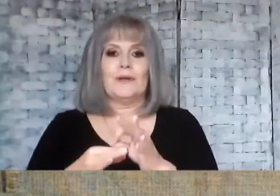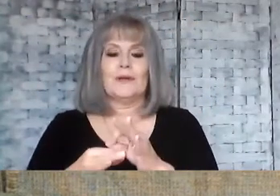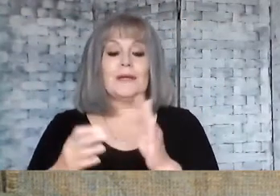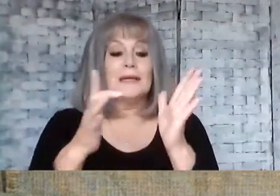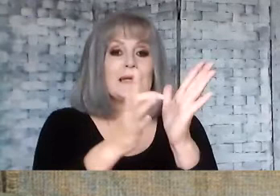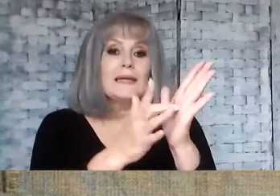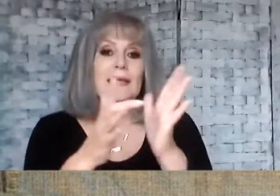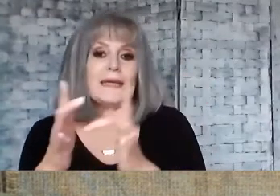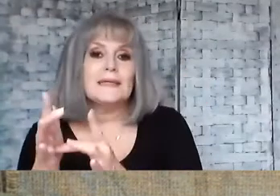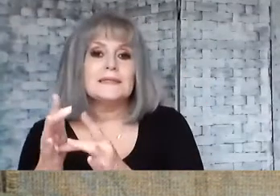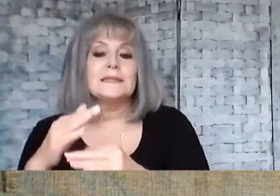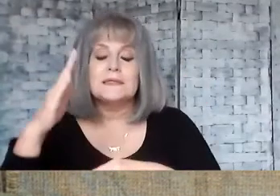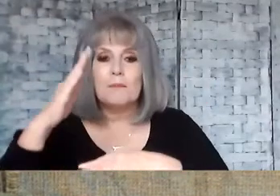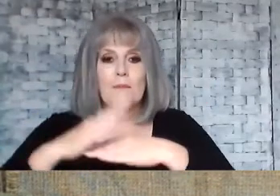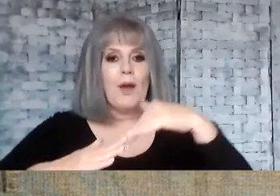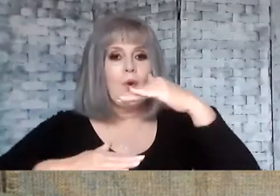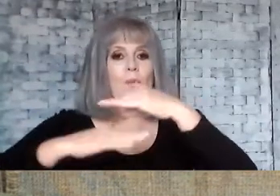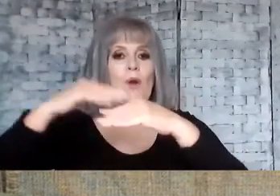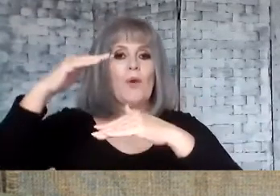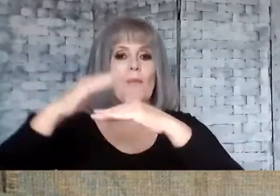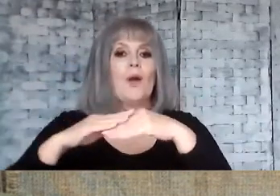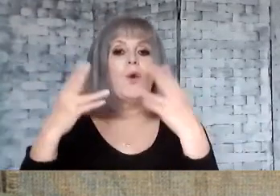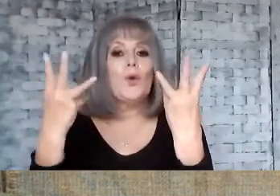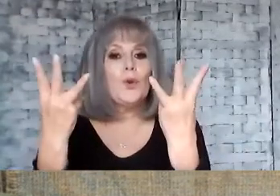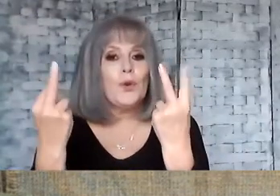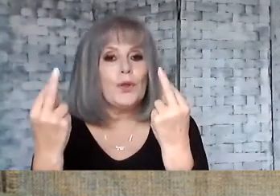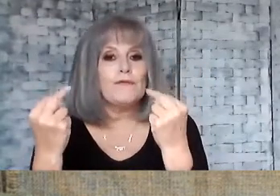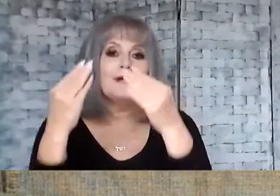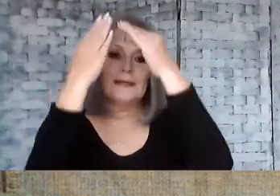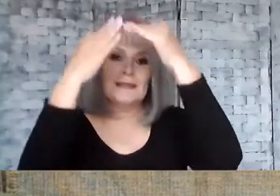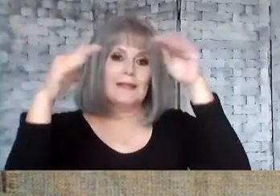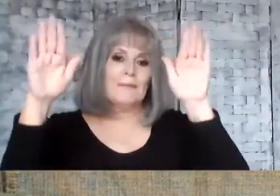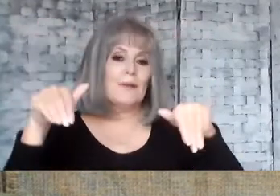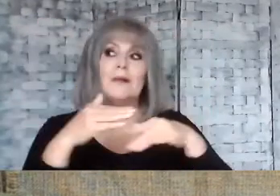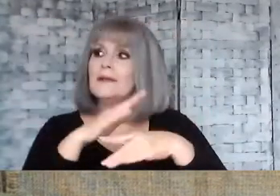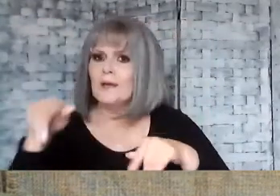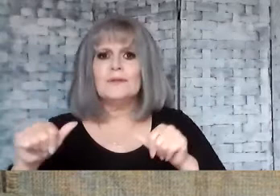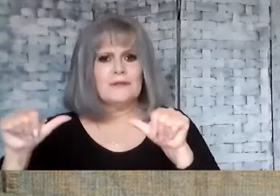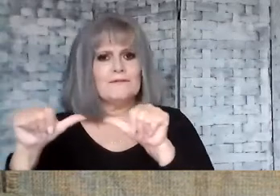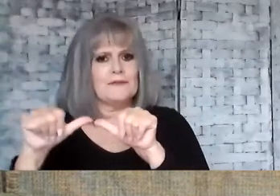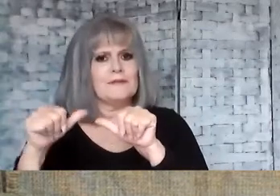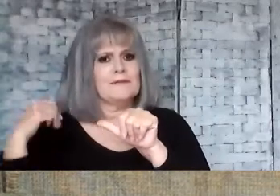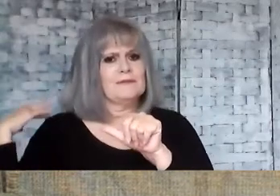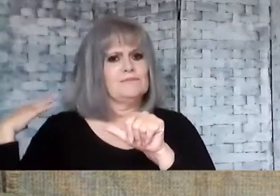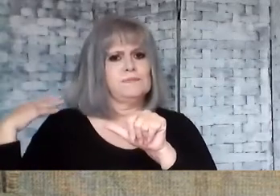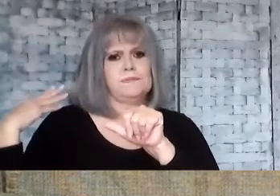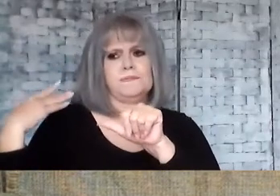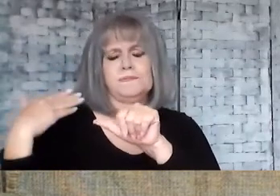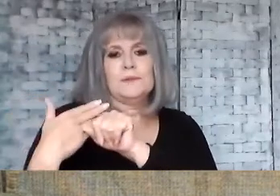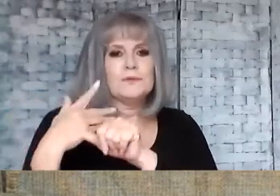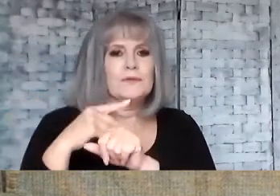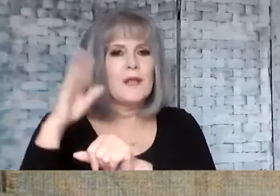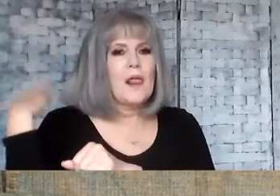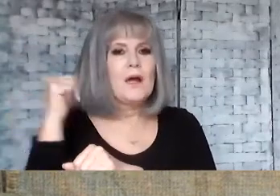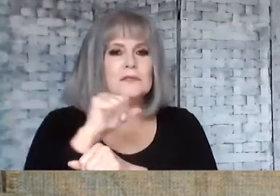besig om 'n nuwe tempel te bou en dit is hierdie familie. En vriende, dit pas by wat ons al gehoor het, nee. Dit pas by die uitstorting van die